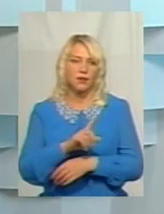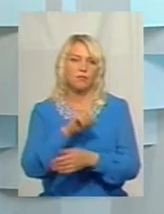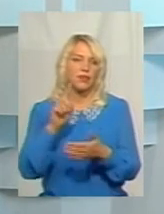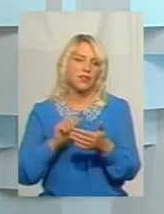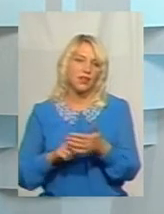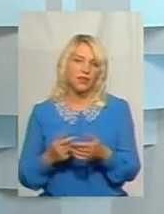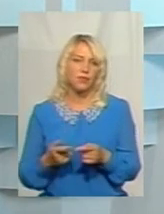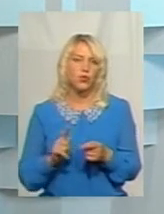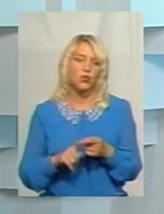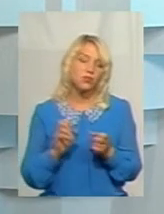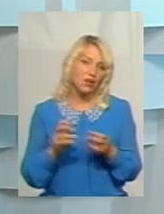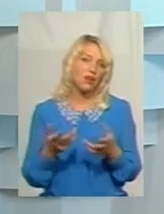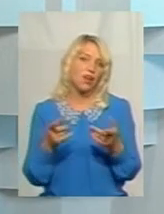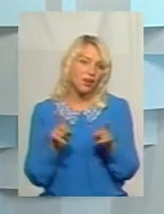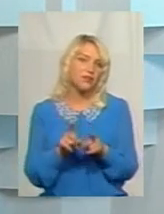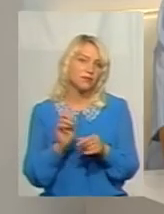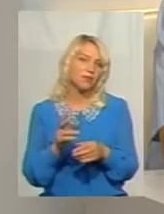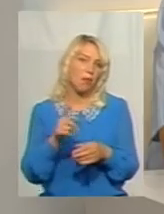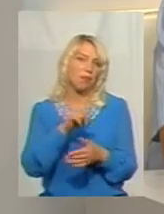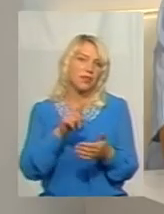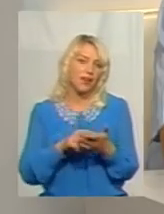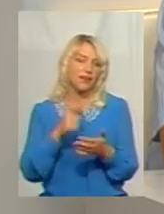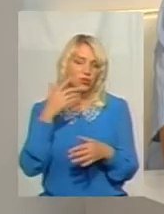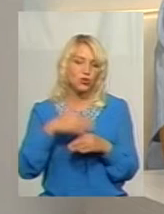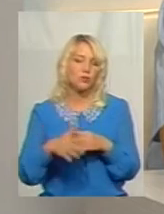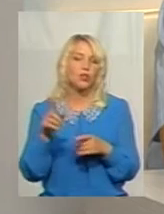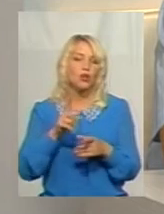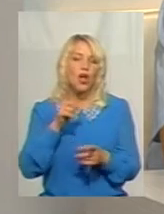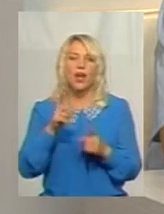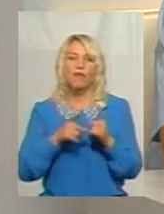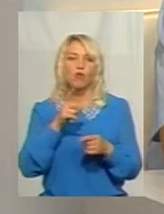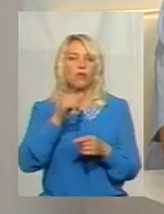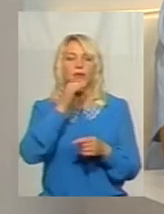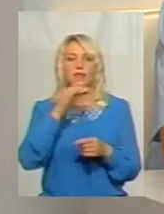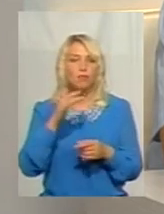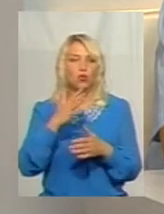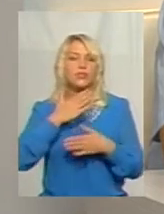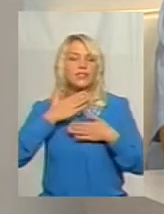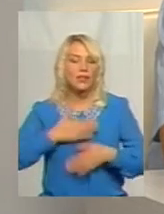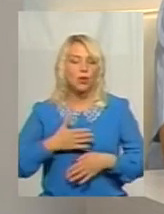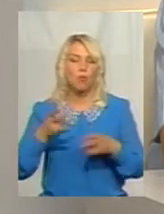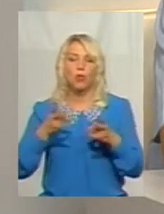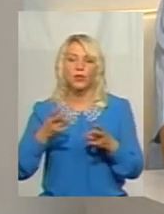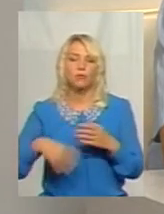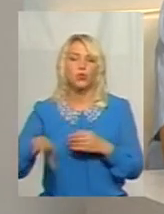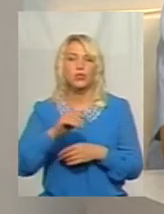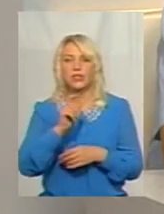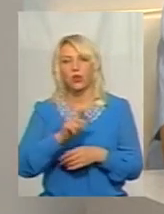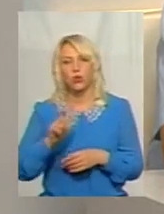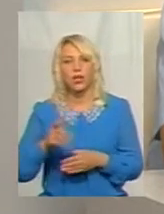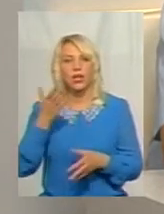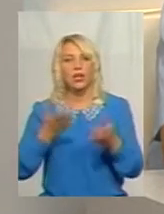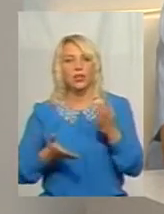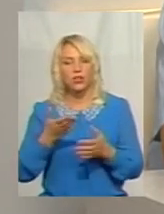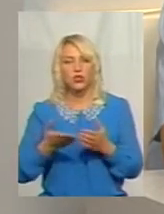Якщо бажаєте, кому вона потрібна? Риторичне питання. Звісно, реформа, вона не може задовольнити потреб всіх людей. Якщо